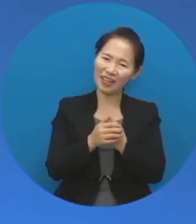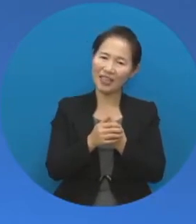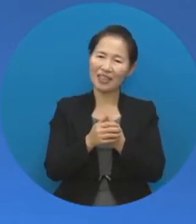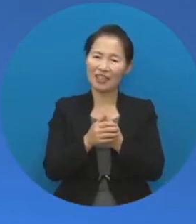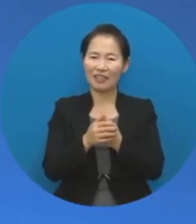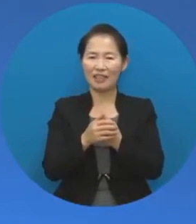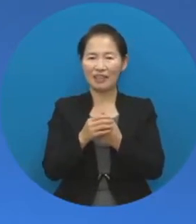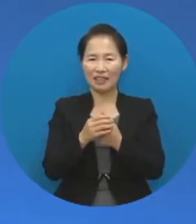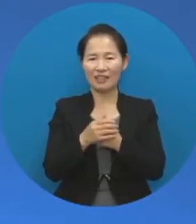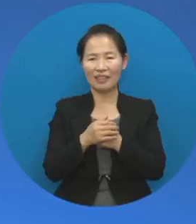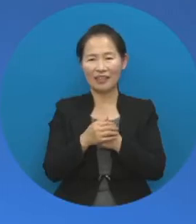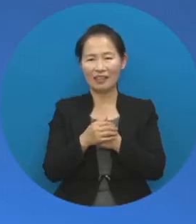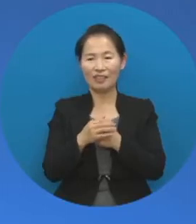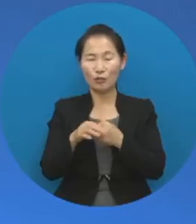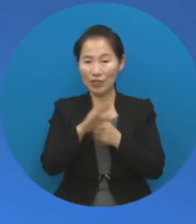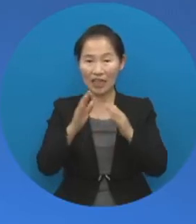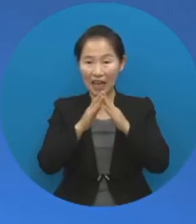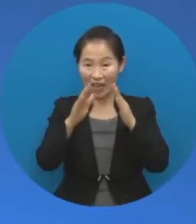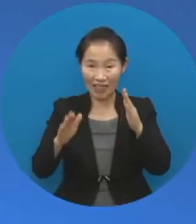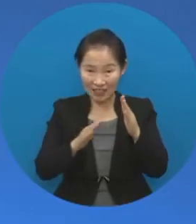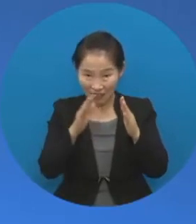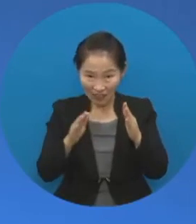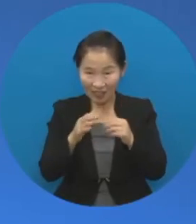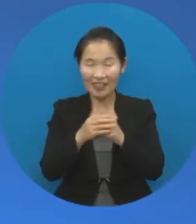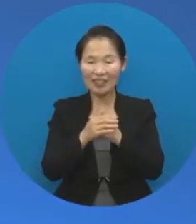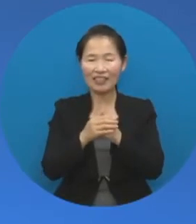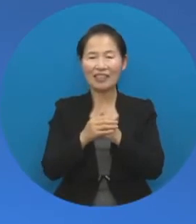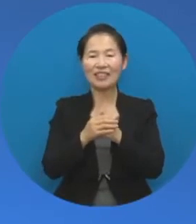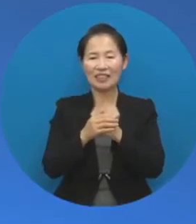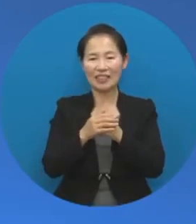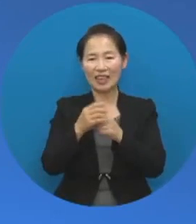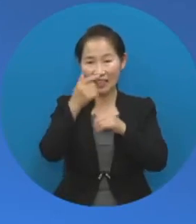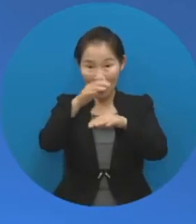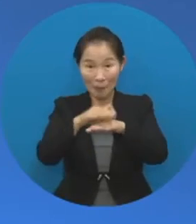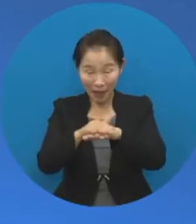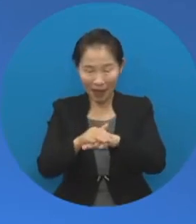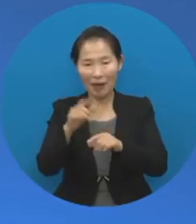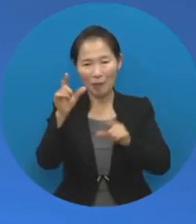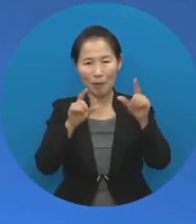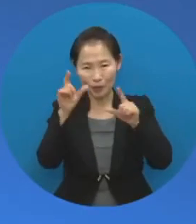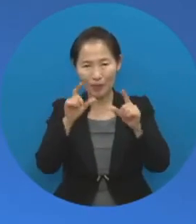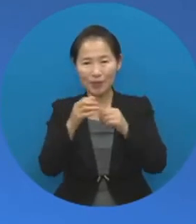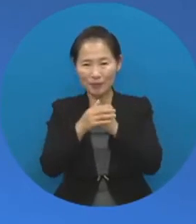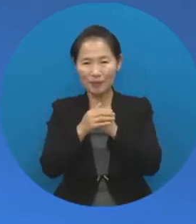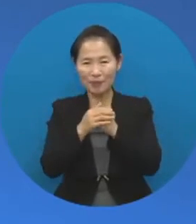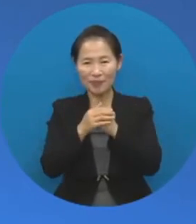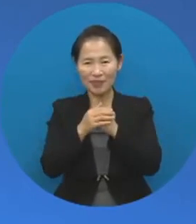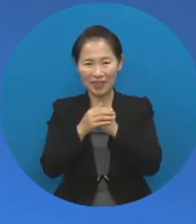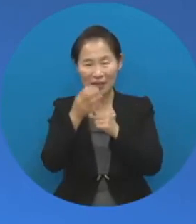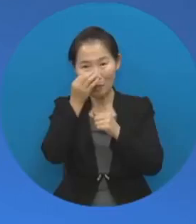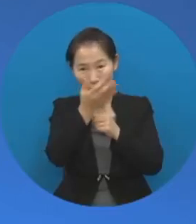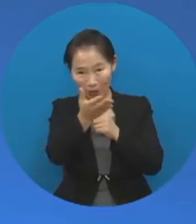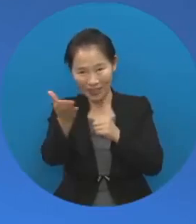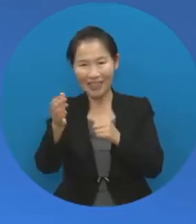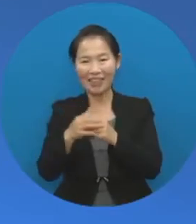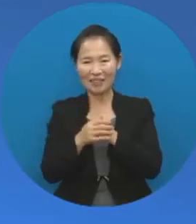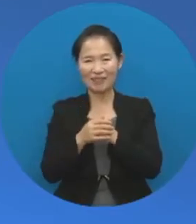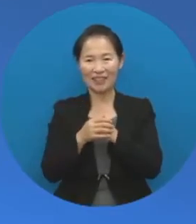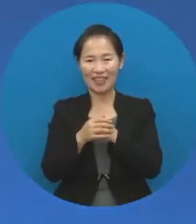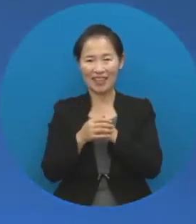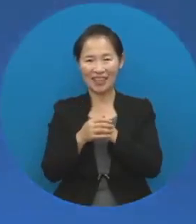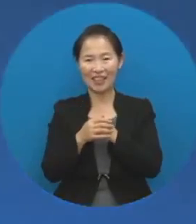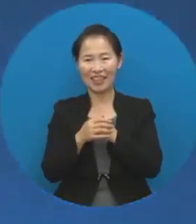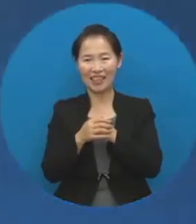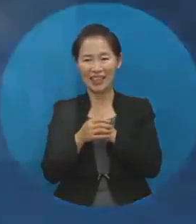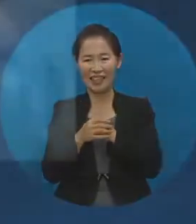좀 틀어드리겠는데요. 아이들이 말씀으로 여러분에게 할 말이 있대요. 한번 보시겠습니다.